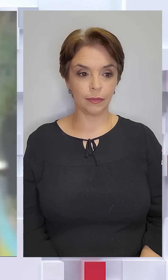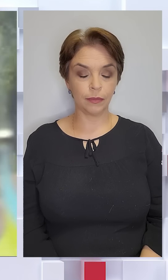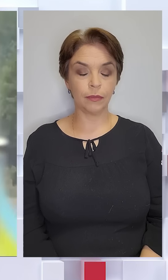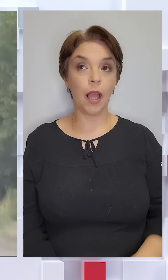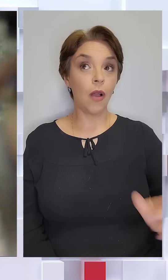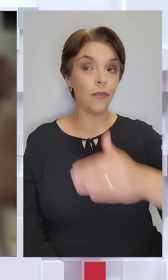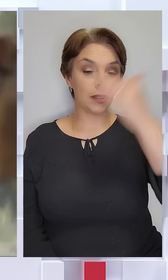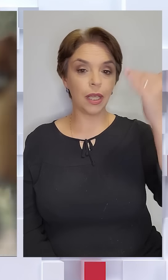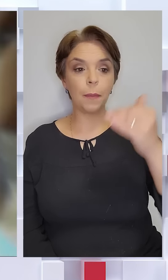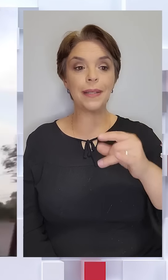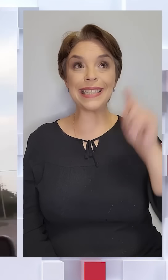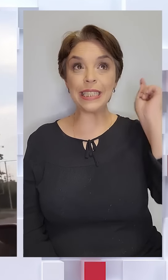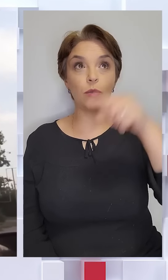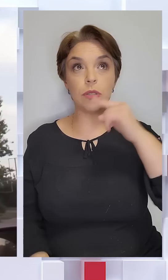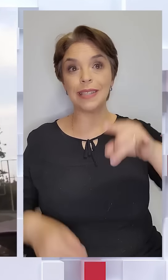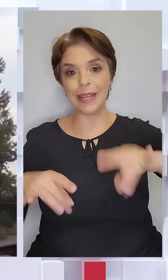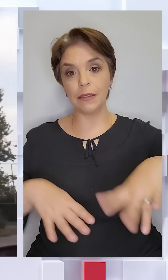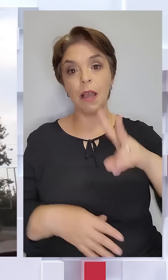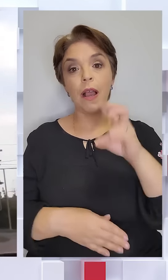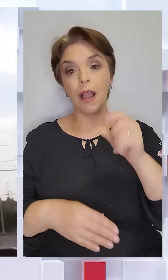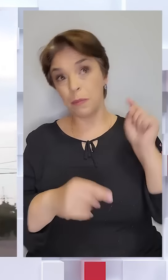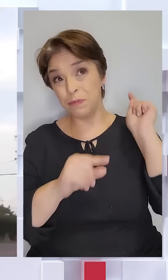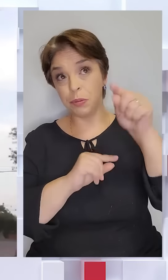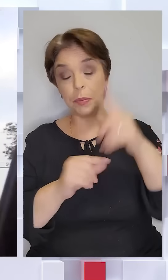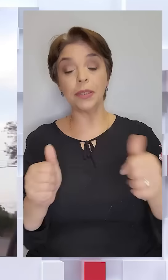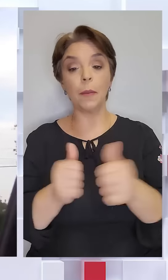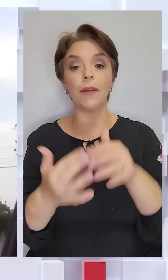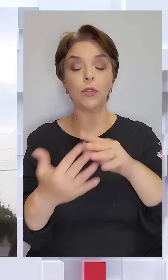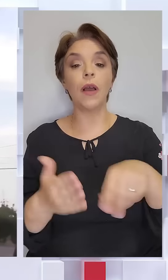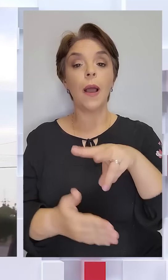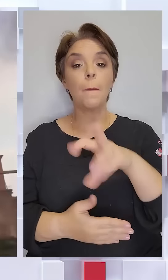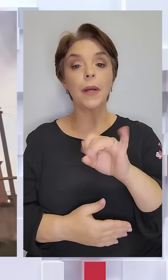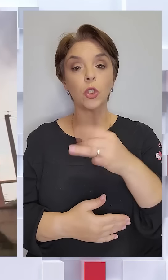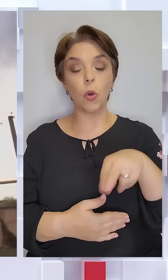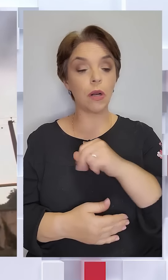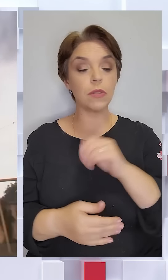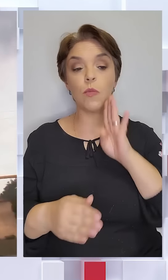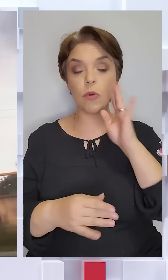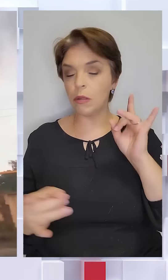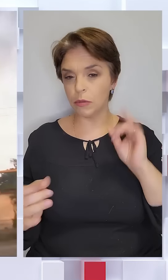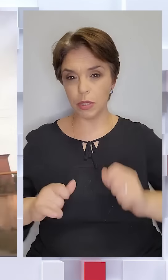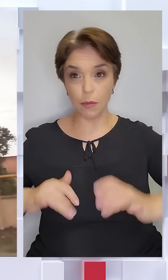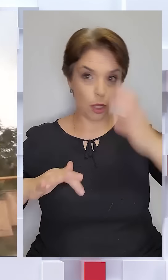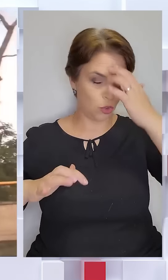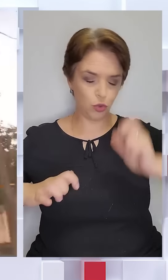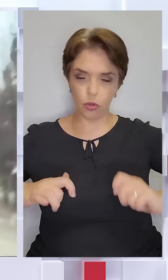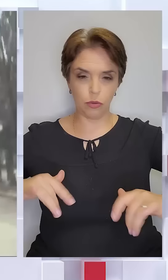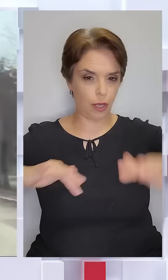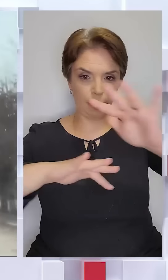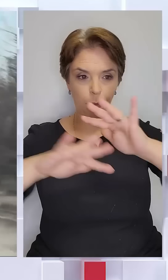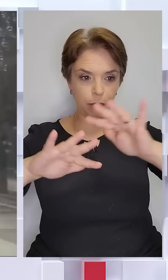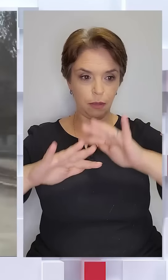У небі інверсійні сліди від російських реактивних кабоносців. Над прифронтовим Мирноградом від самого ранку здіймається чорна